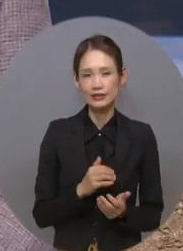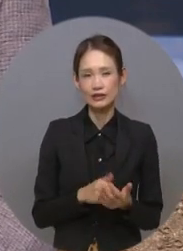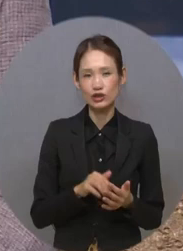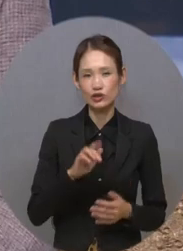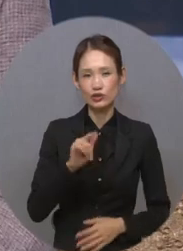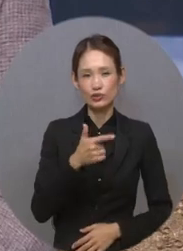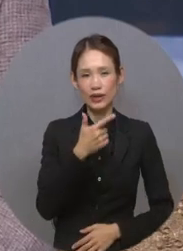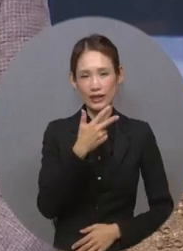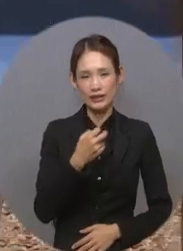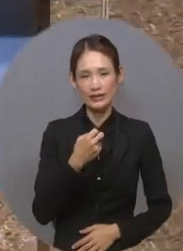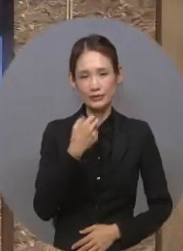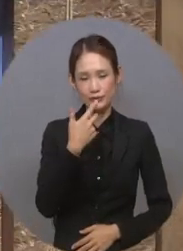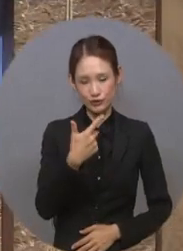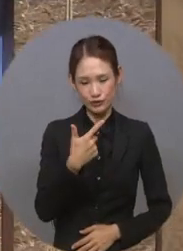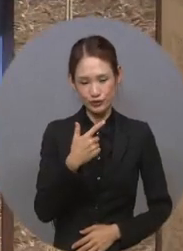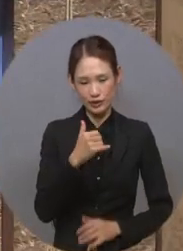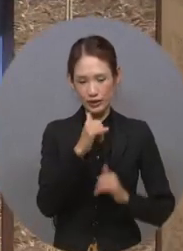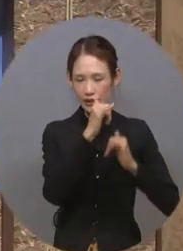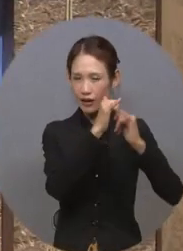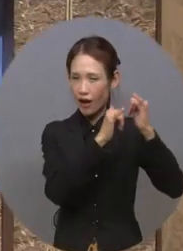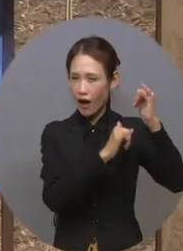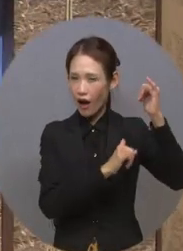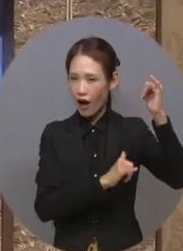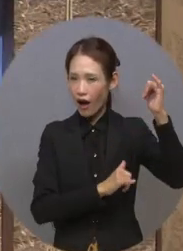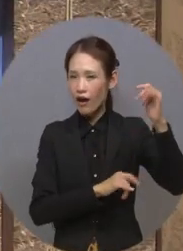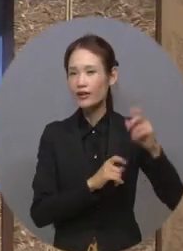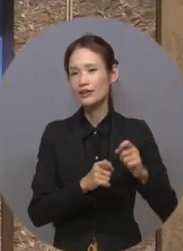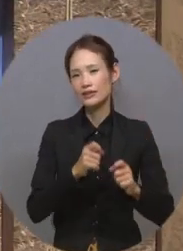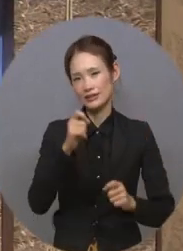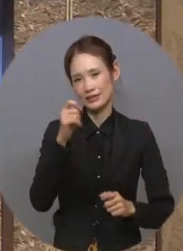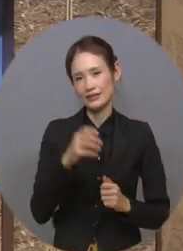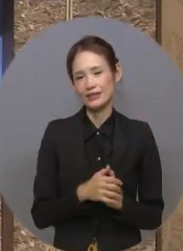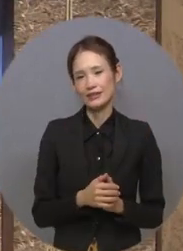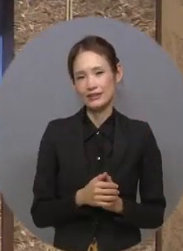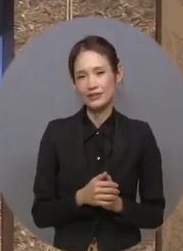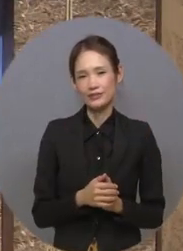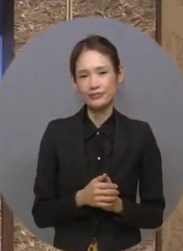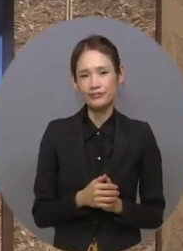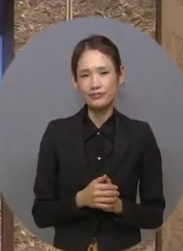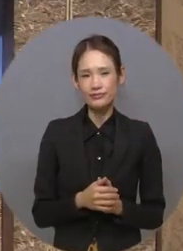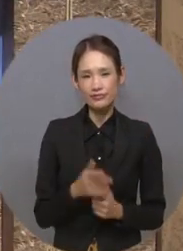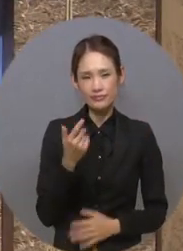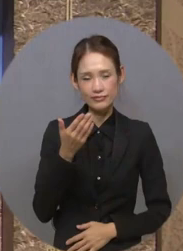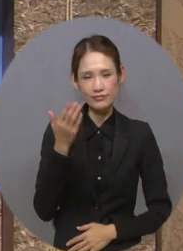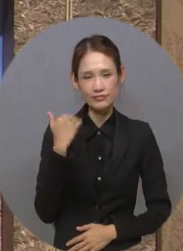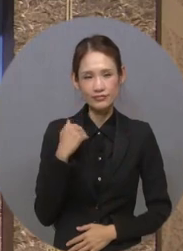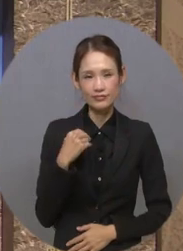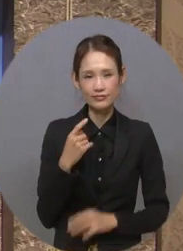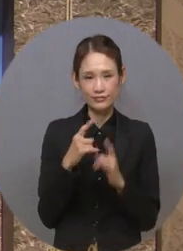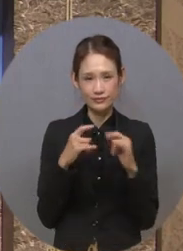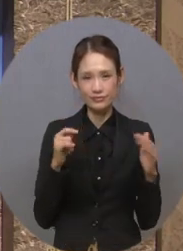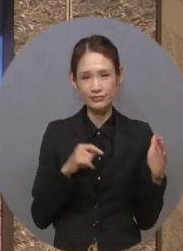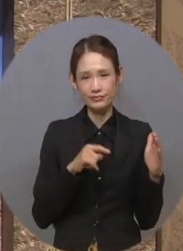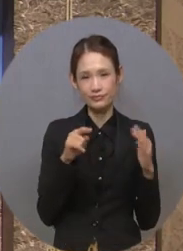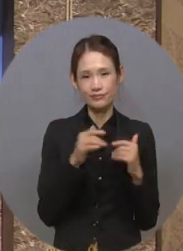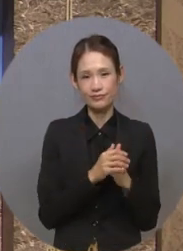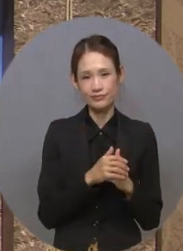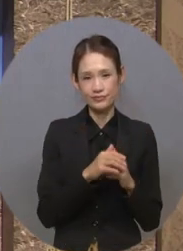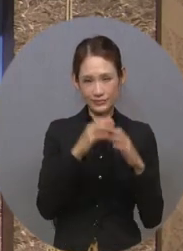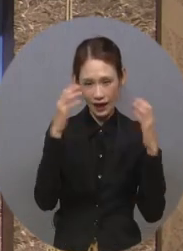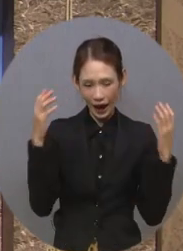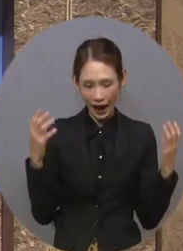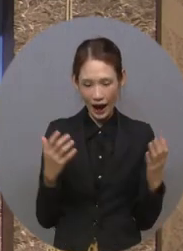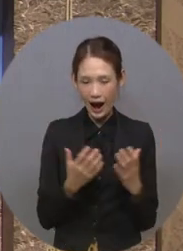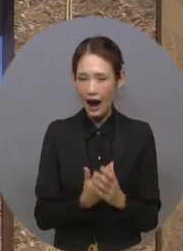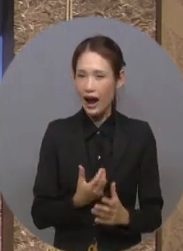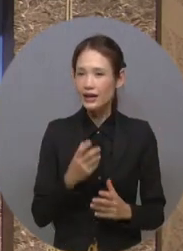626년 네. 긴 역사를 갖고 있습니다. 네, 그래서 이제 옛날 같으면은 동대문 밖은 전부 다 네. 양주